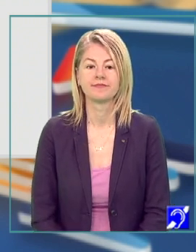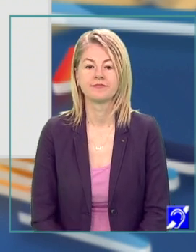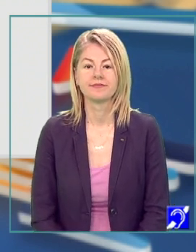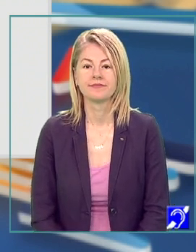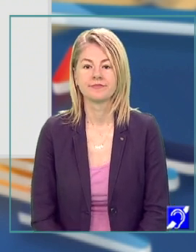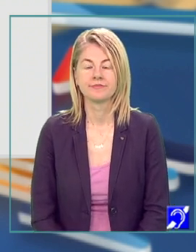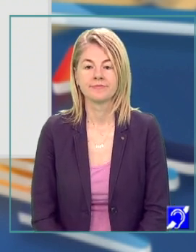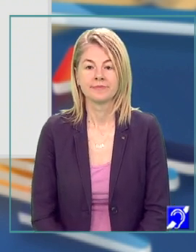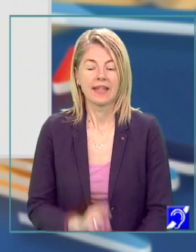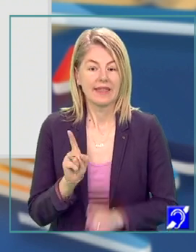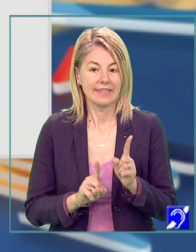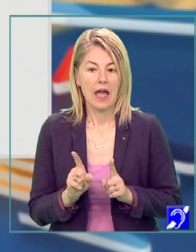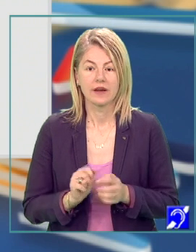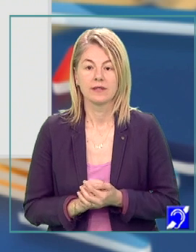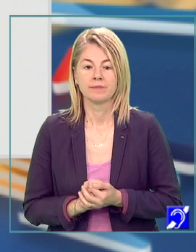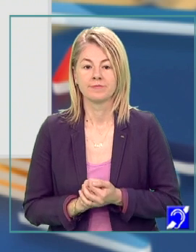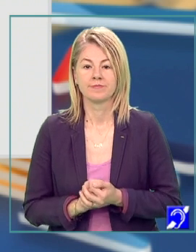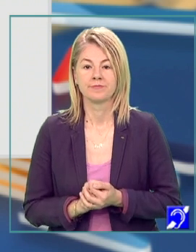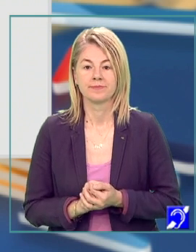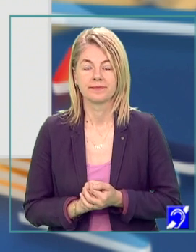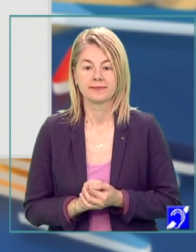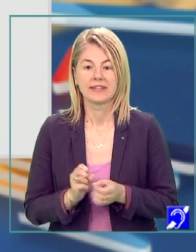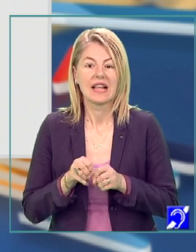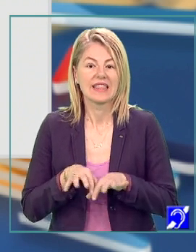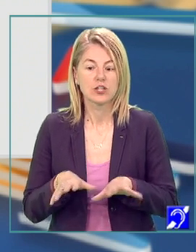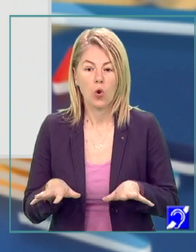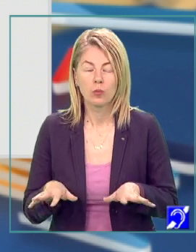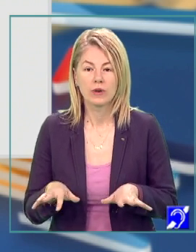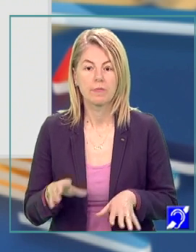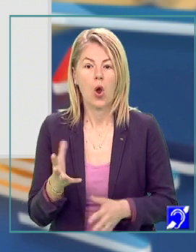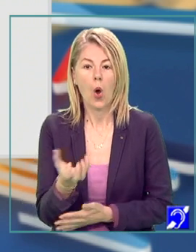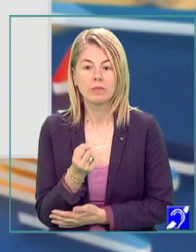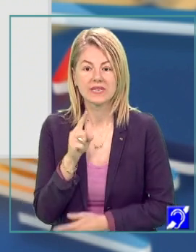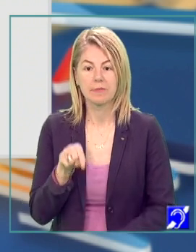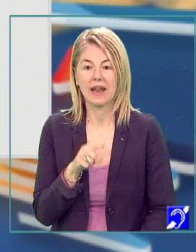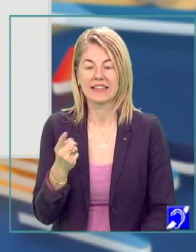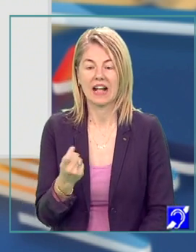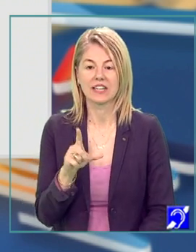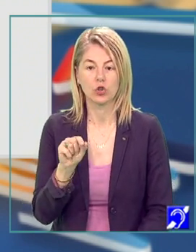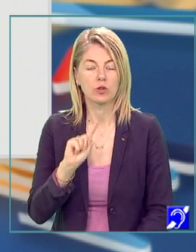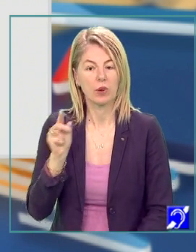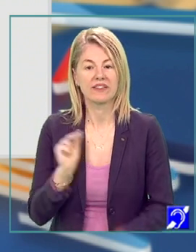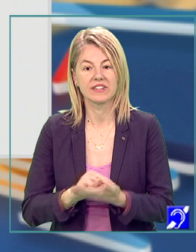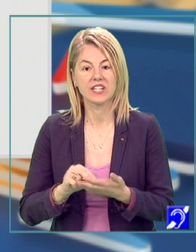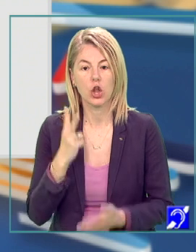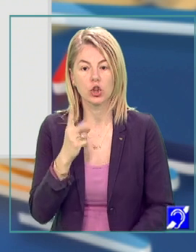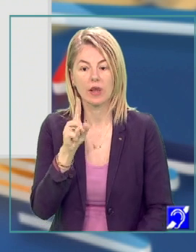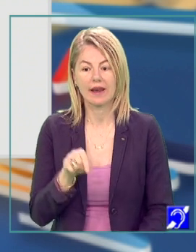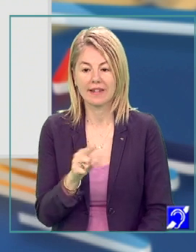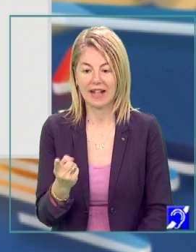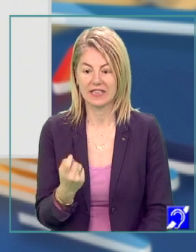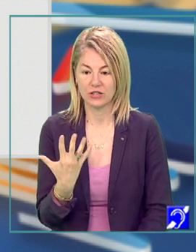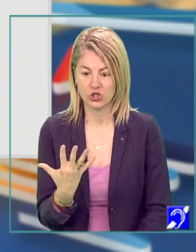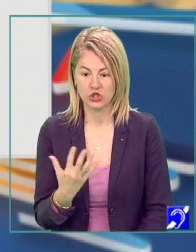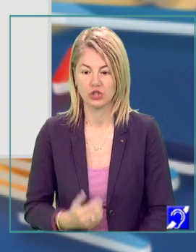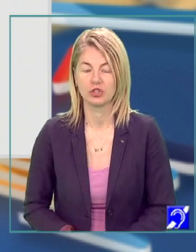pe care dacă îl descompunem, obținem că radical din 20 poate fi scris ca 2 radical din